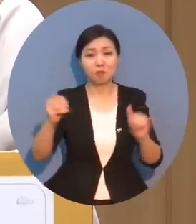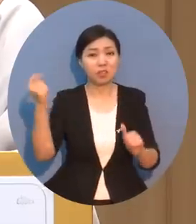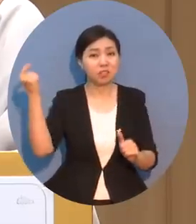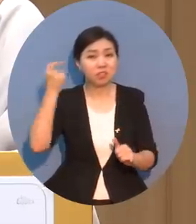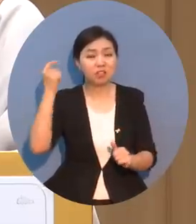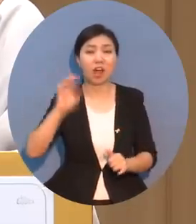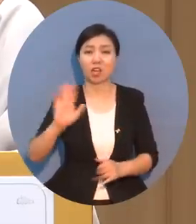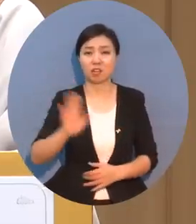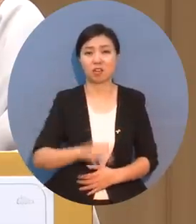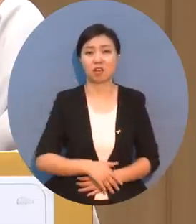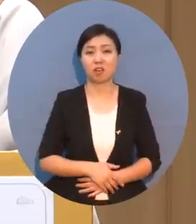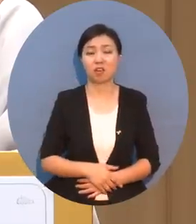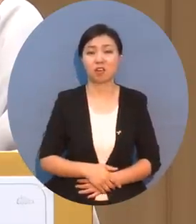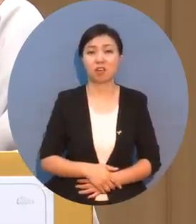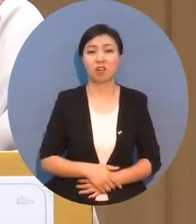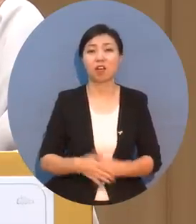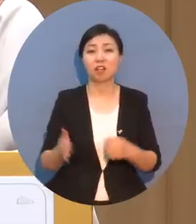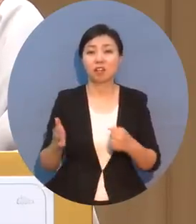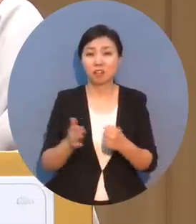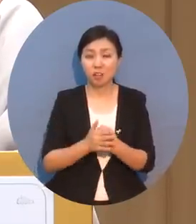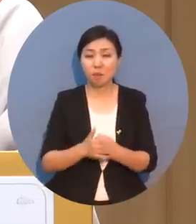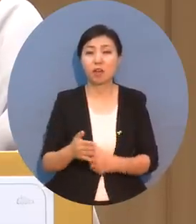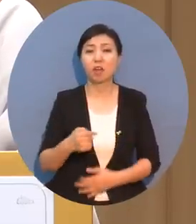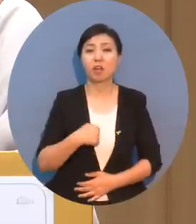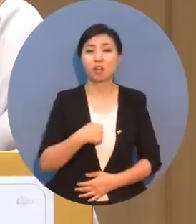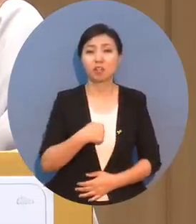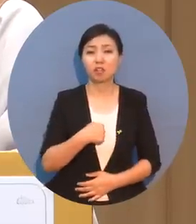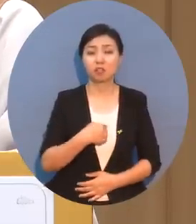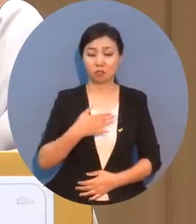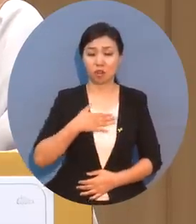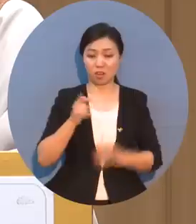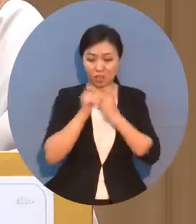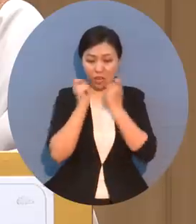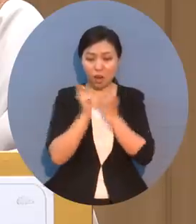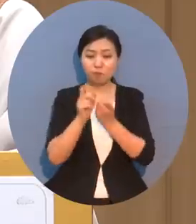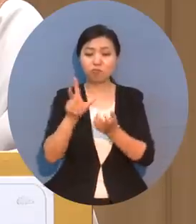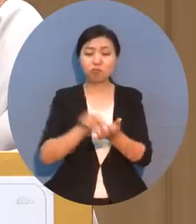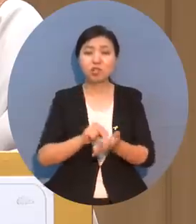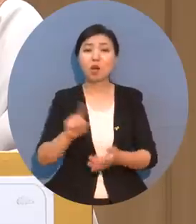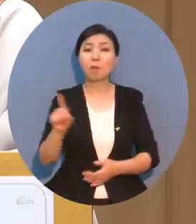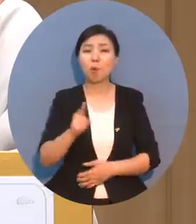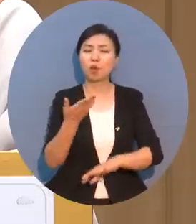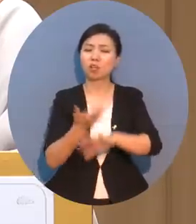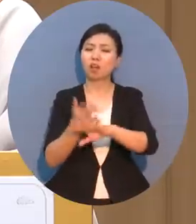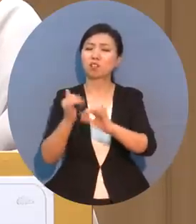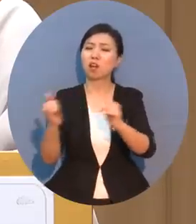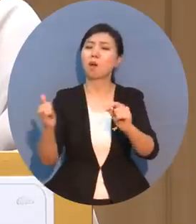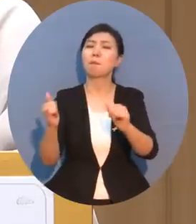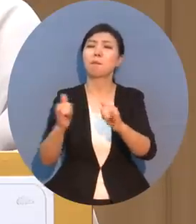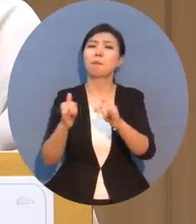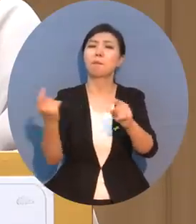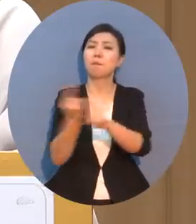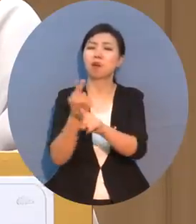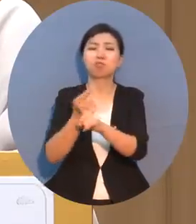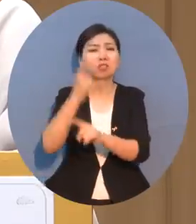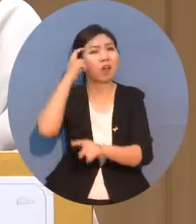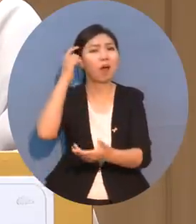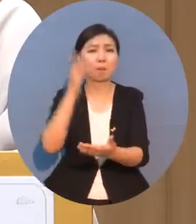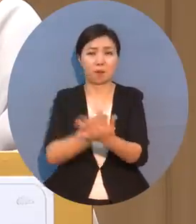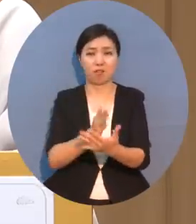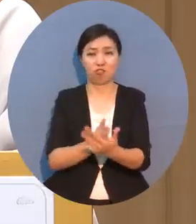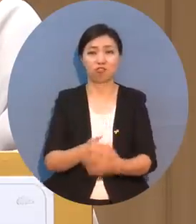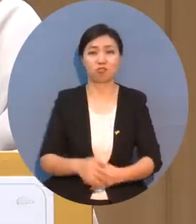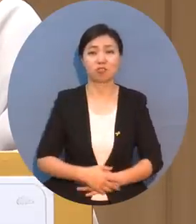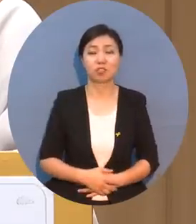아니고. 그러니까 자기가 지금 뭐가 문제냐. 그러면 남을 바꾸려고 하지 말고.